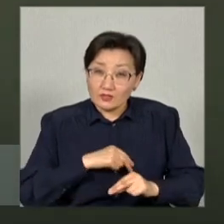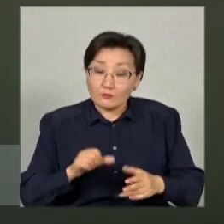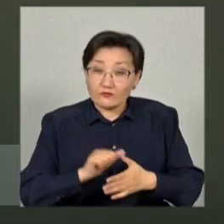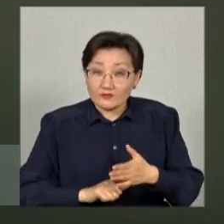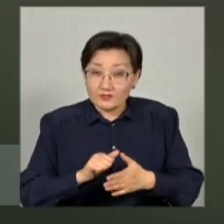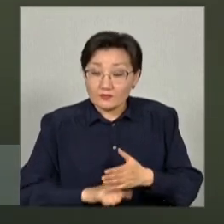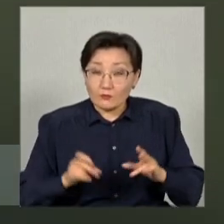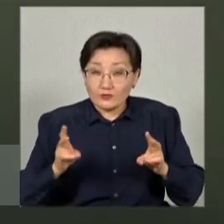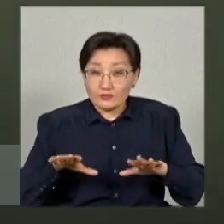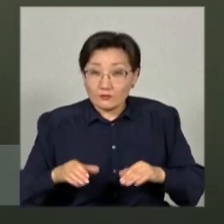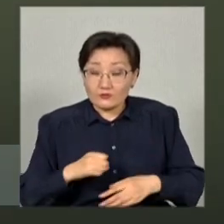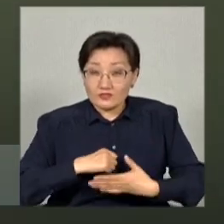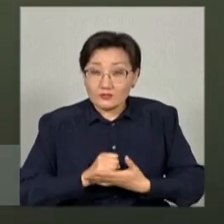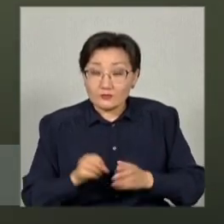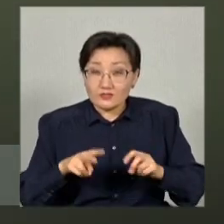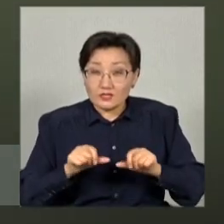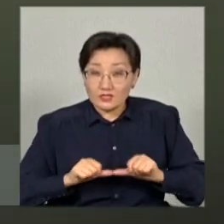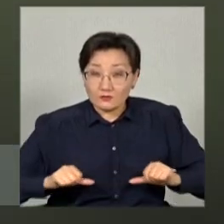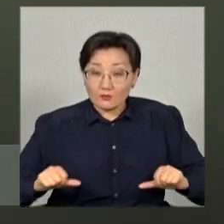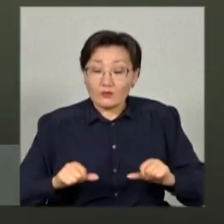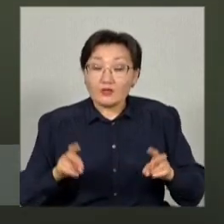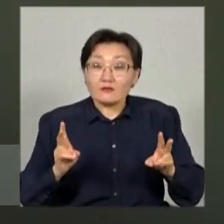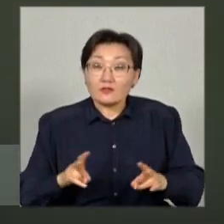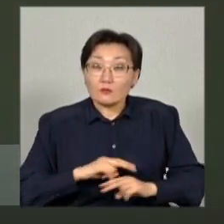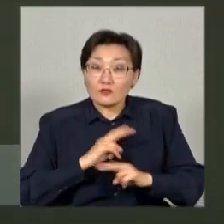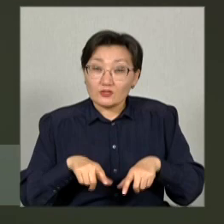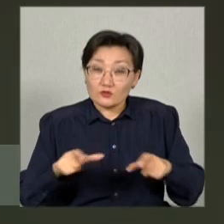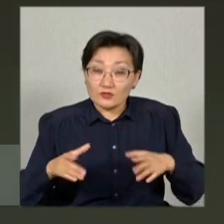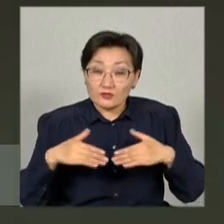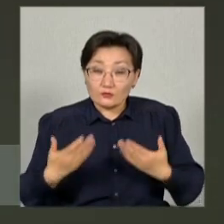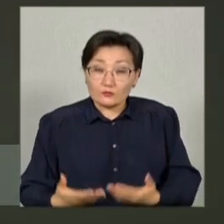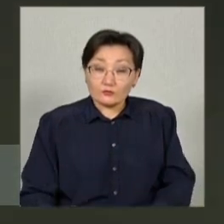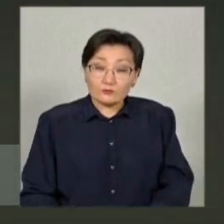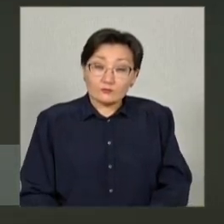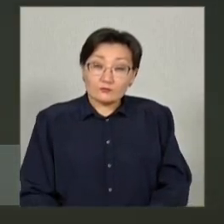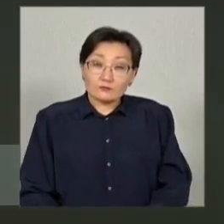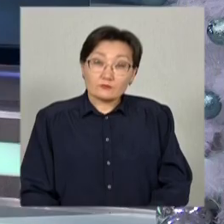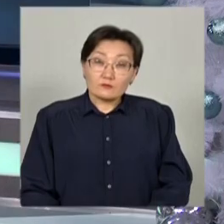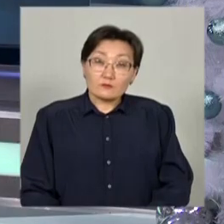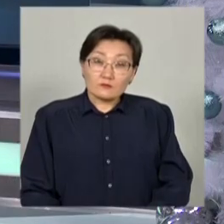происшествия устанавливает специально созданная комиссия. Жертв и пострадавших нет.